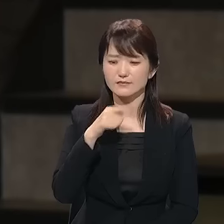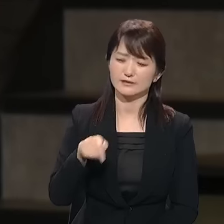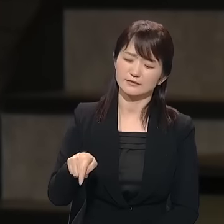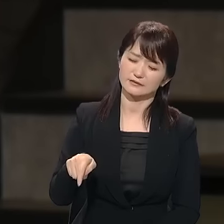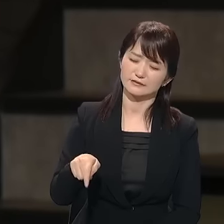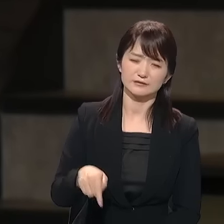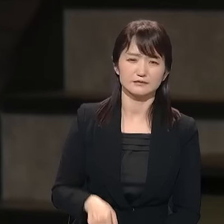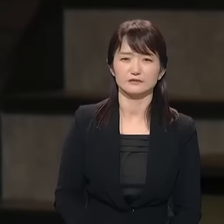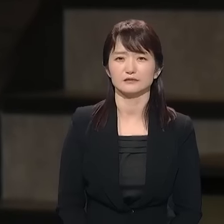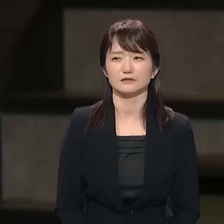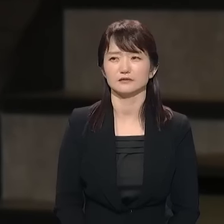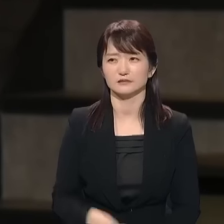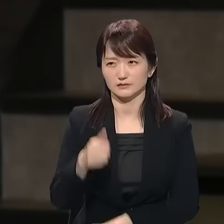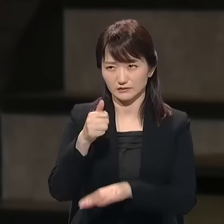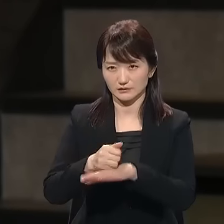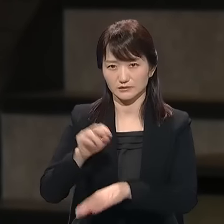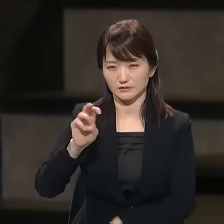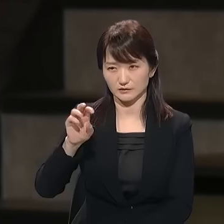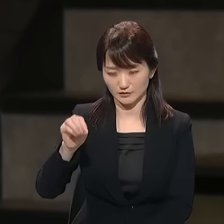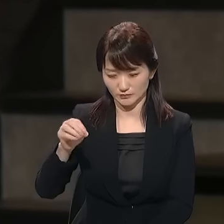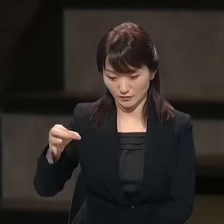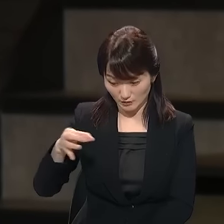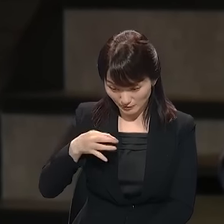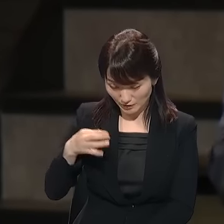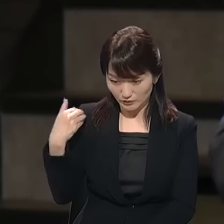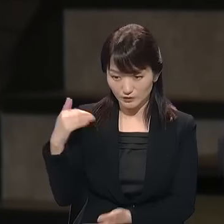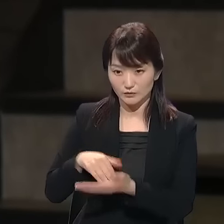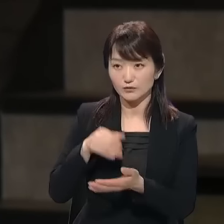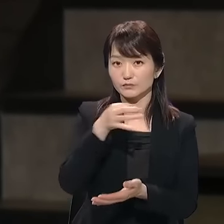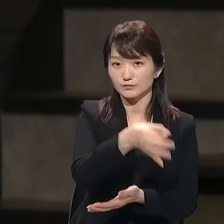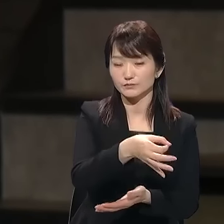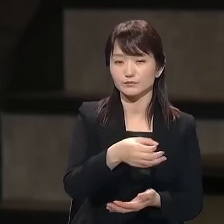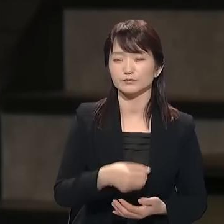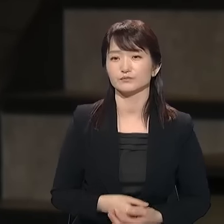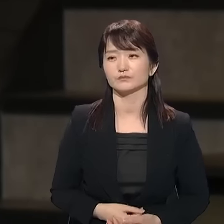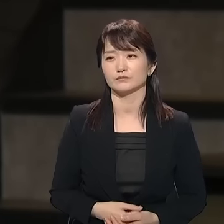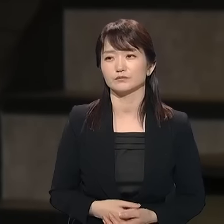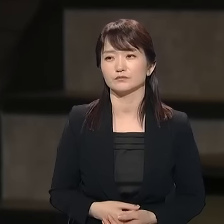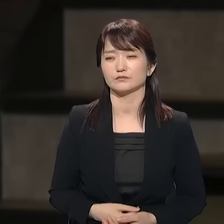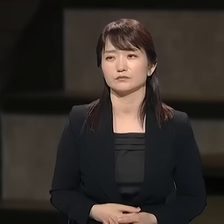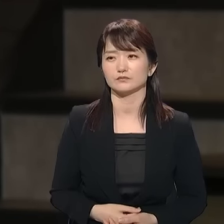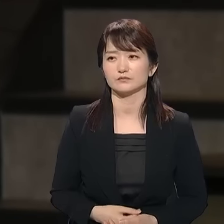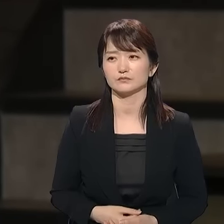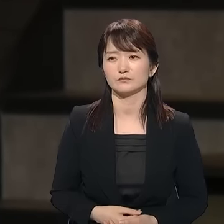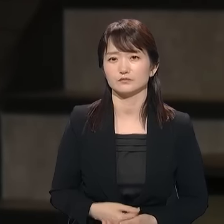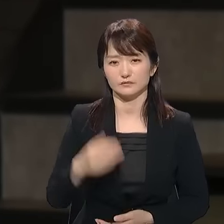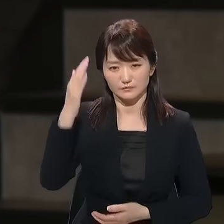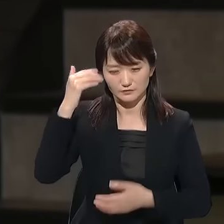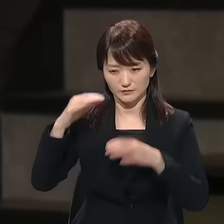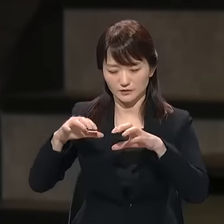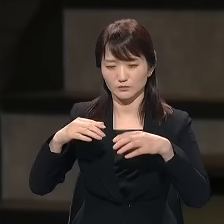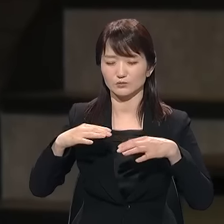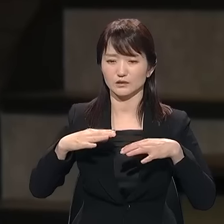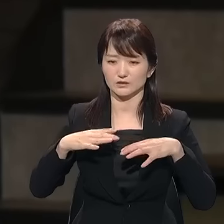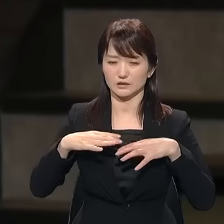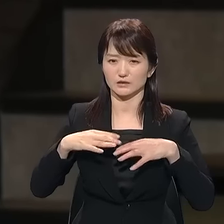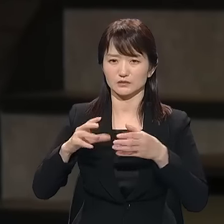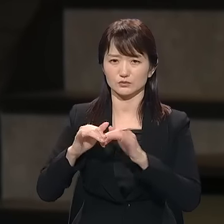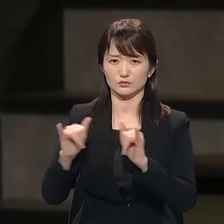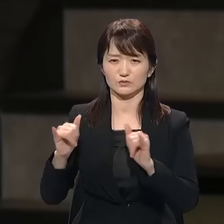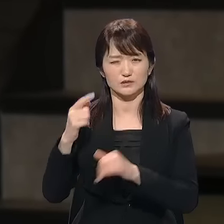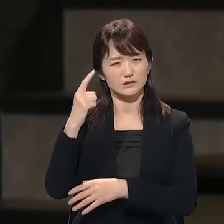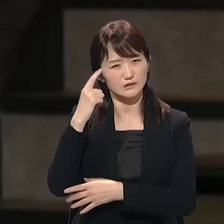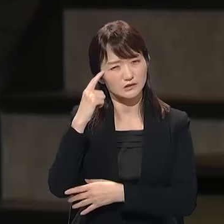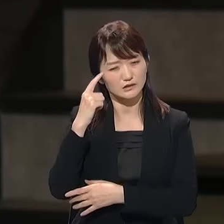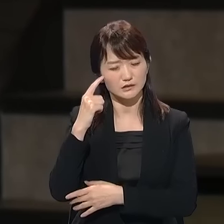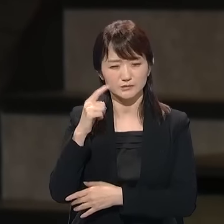느껴지고, 그러니까요. 결국에는 30만 원에 받고 환불해줬다, 이 모든 것이 좀 자랑스러운 대한민국 국민이라고 하기에는 좀